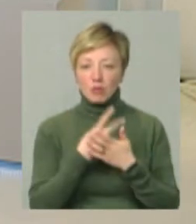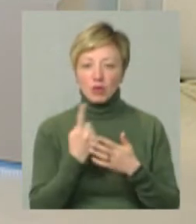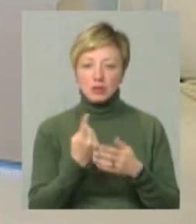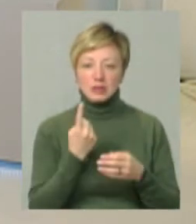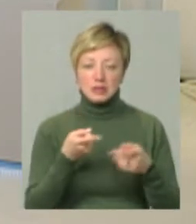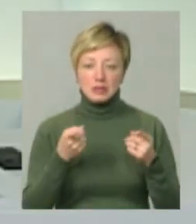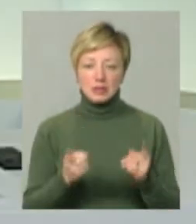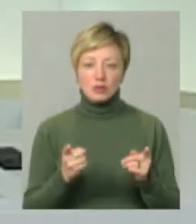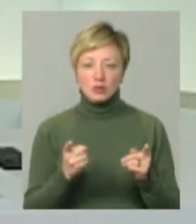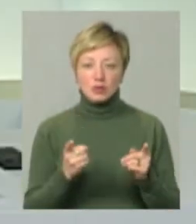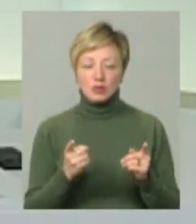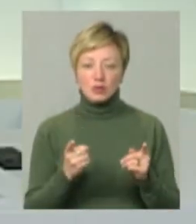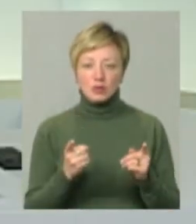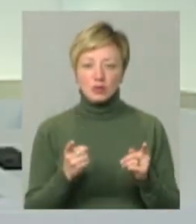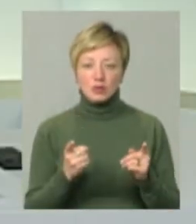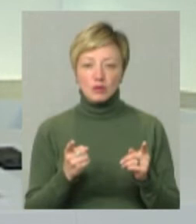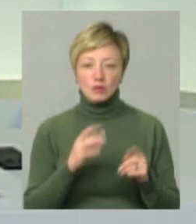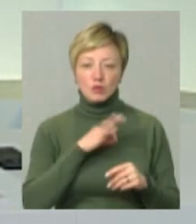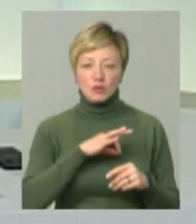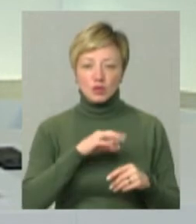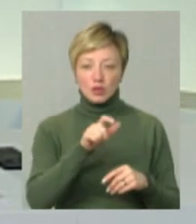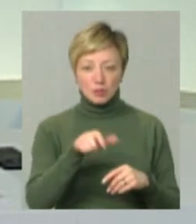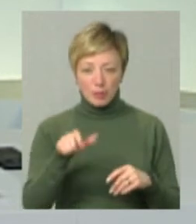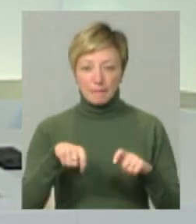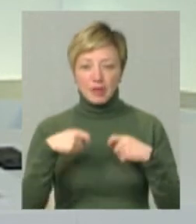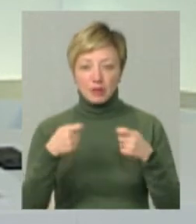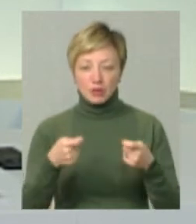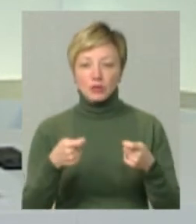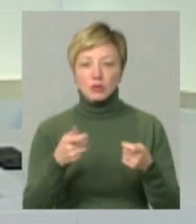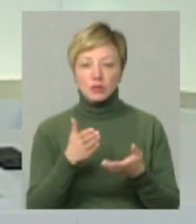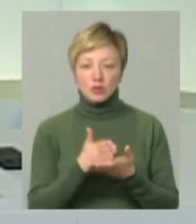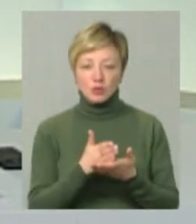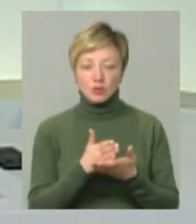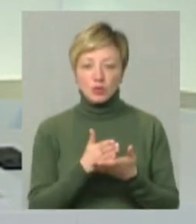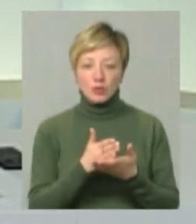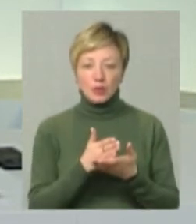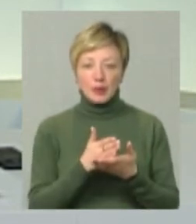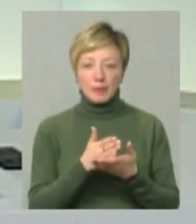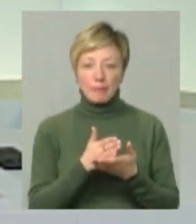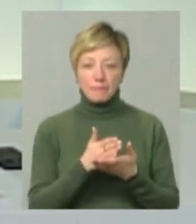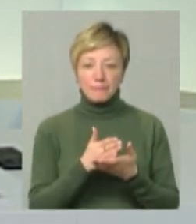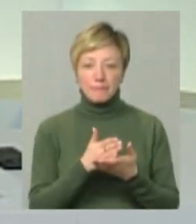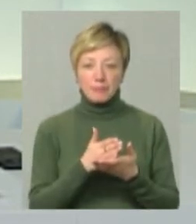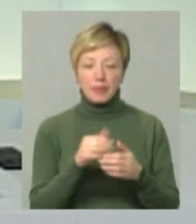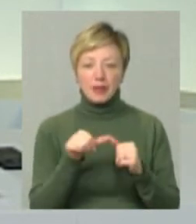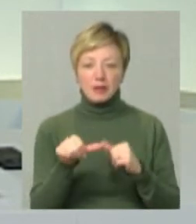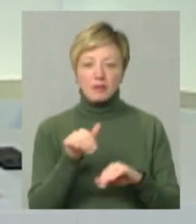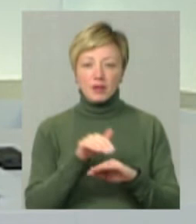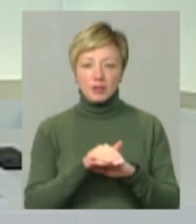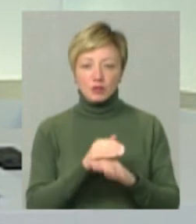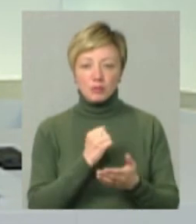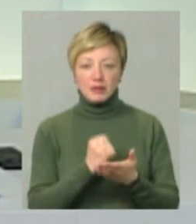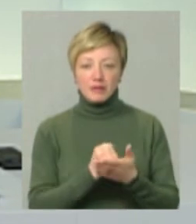покази. Дійсно, покази споживачами Хмельниччини передаються, оскільки існує, крім